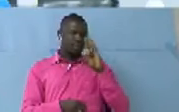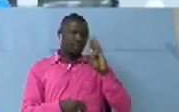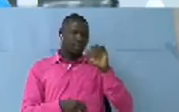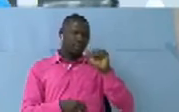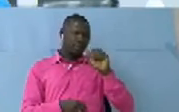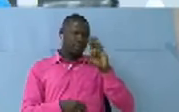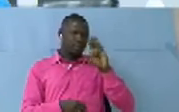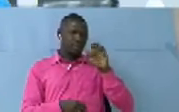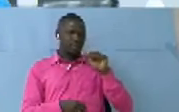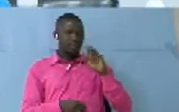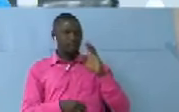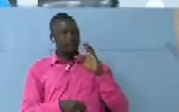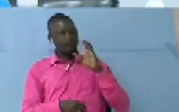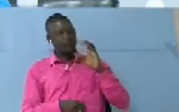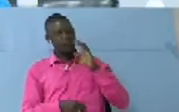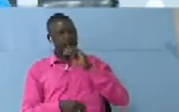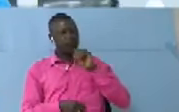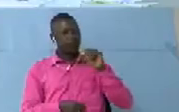Baba Cisse.